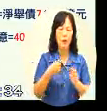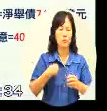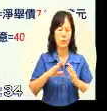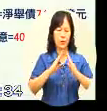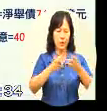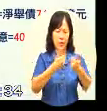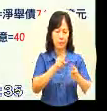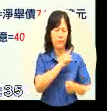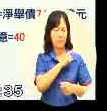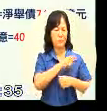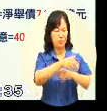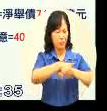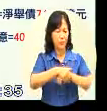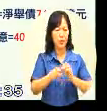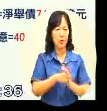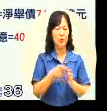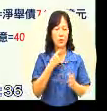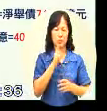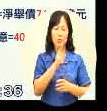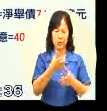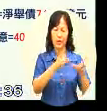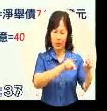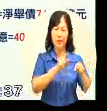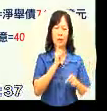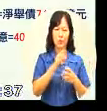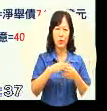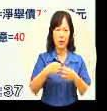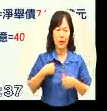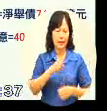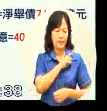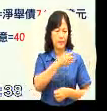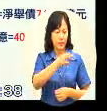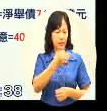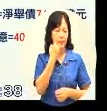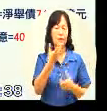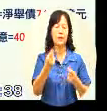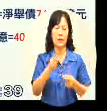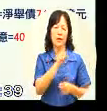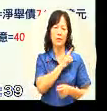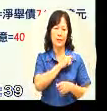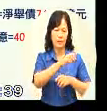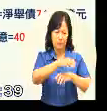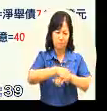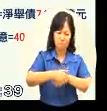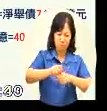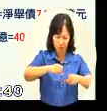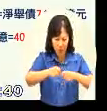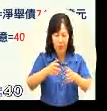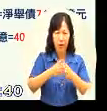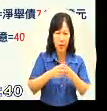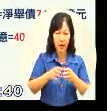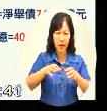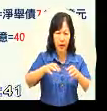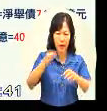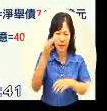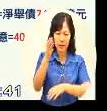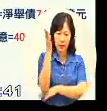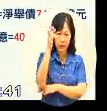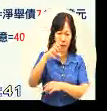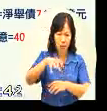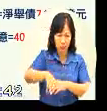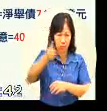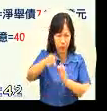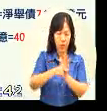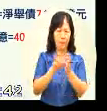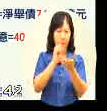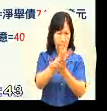不对？我就用你这句口号来，自己的财政自己救。财政局长有报告过高雄市